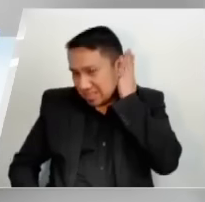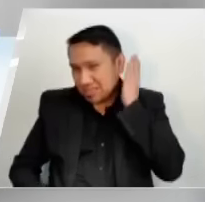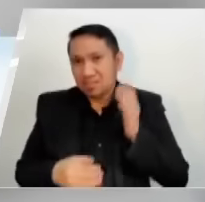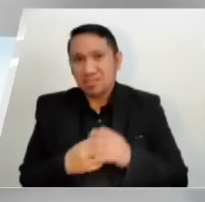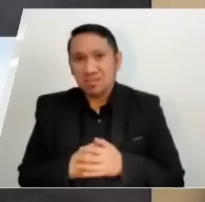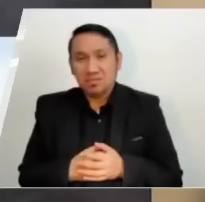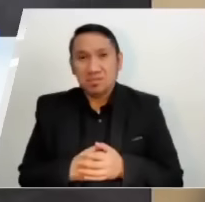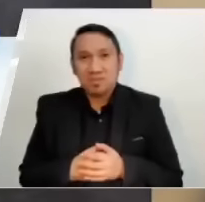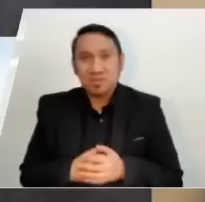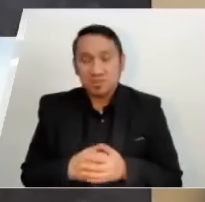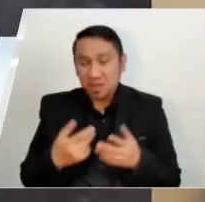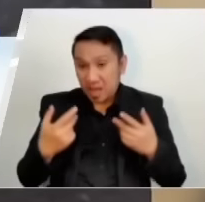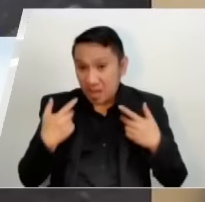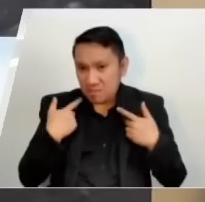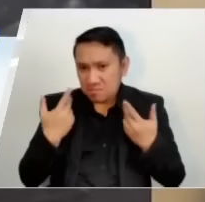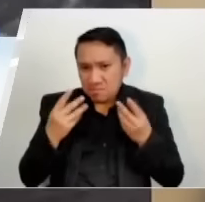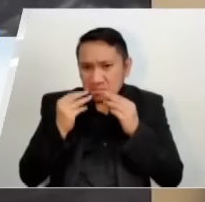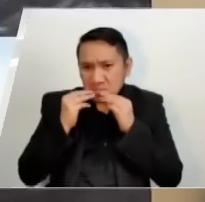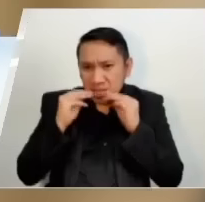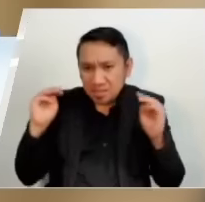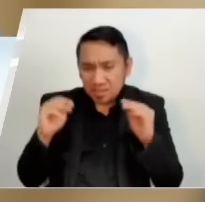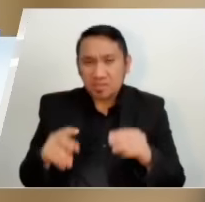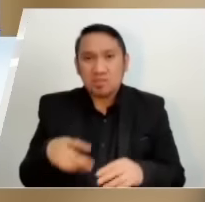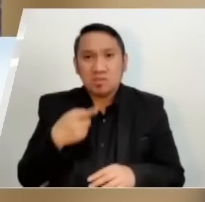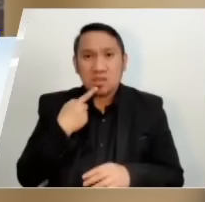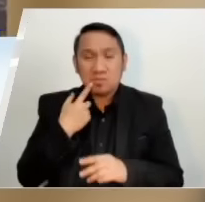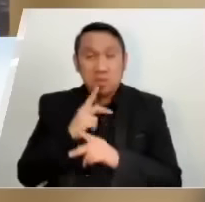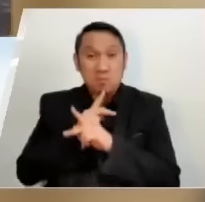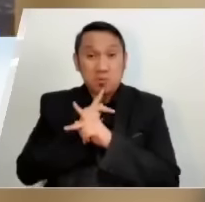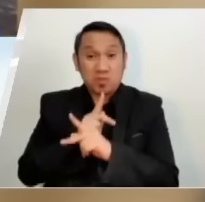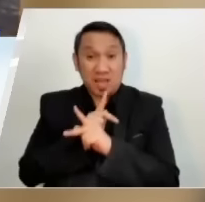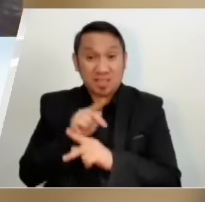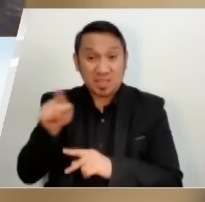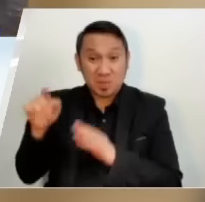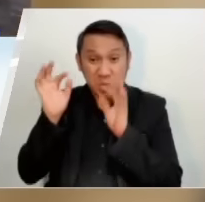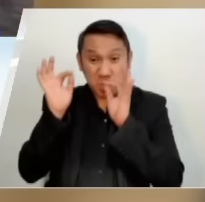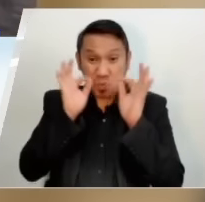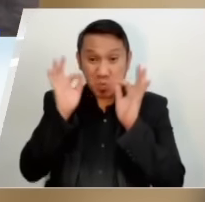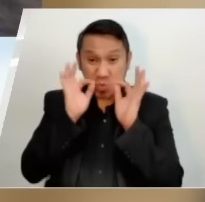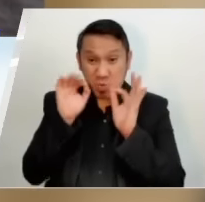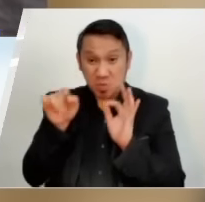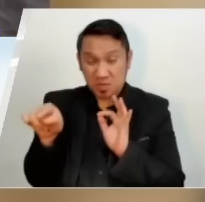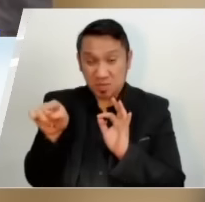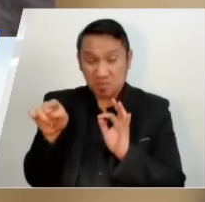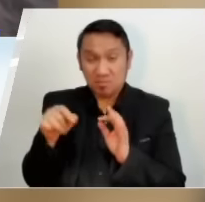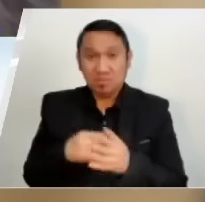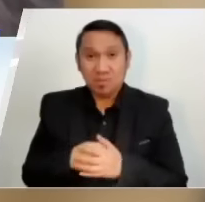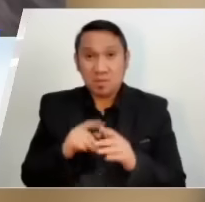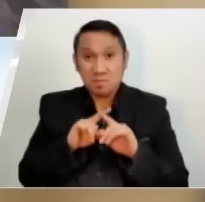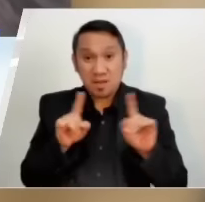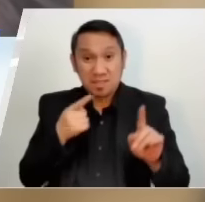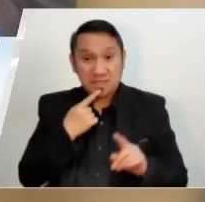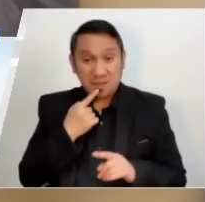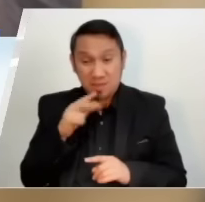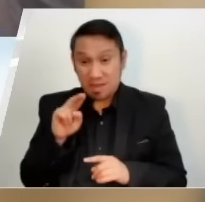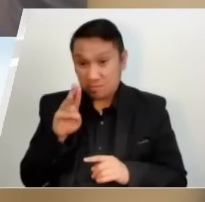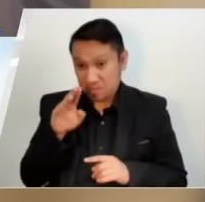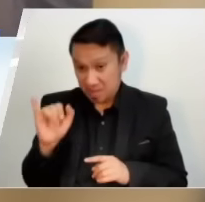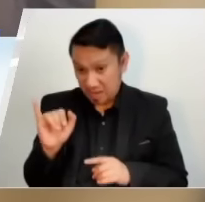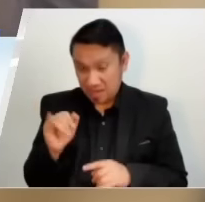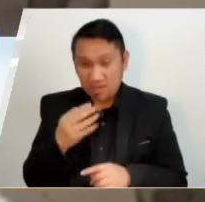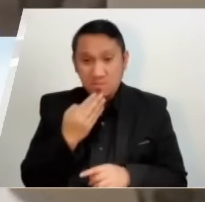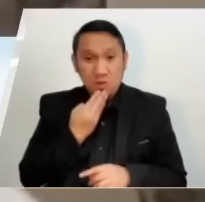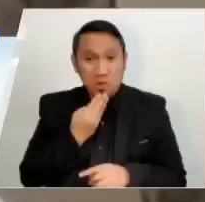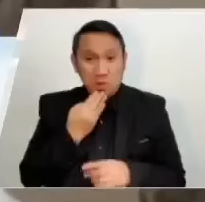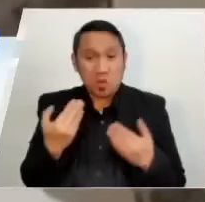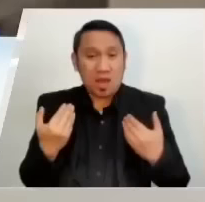isang papel ang mensaheng protector daw ng drug lord ang isang ahente ng NDI. Pero ayon sa NDI Bacolod, may magandang performance sa trabaho